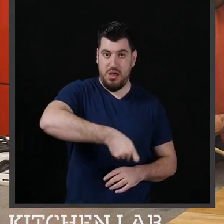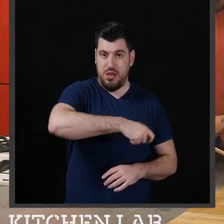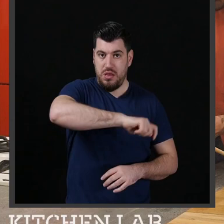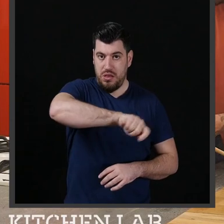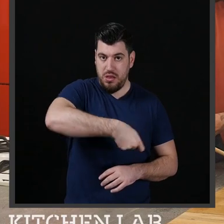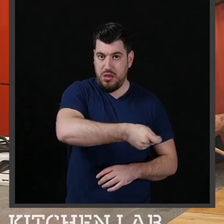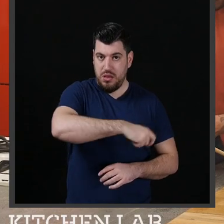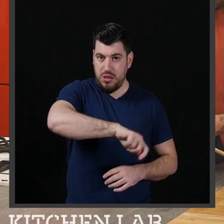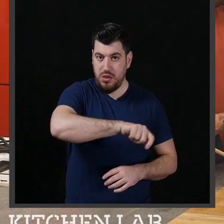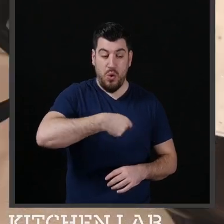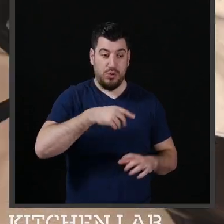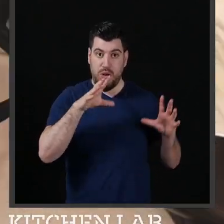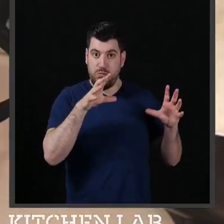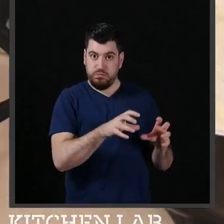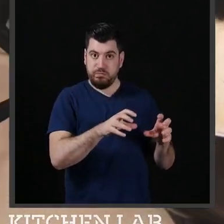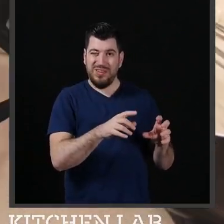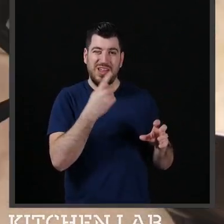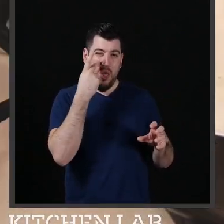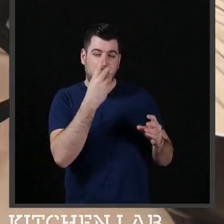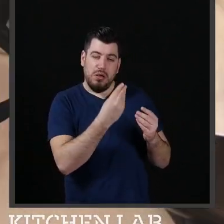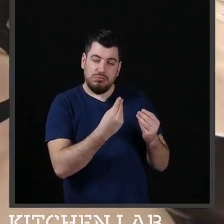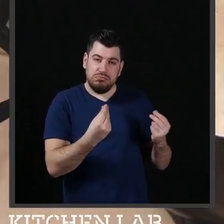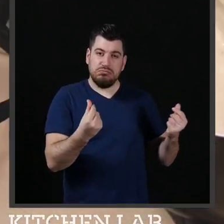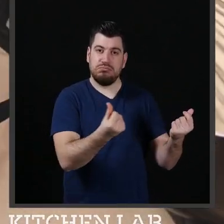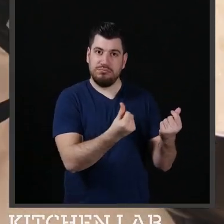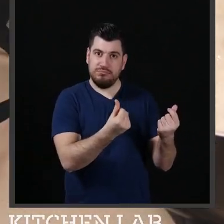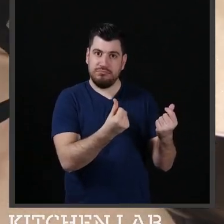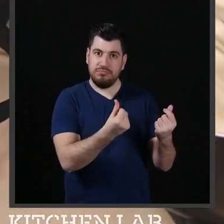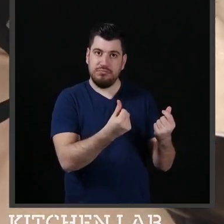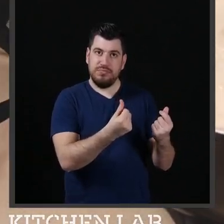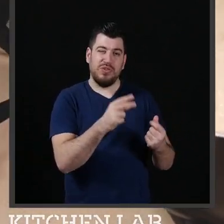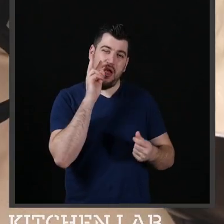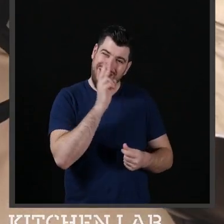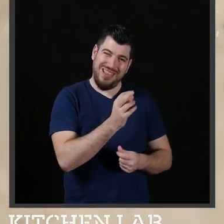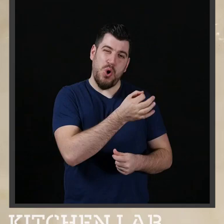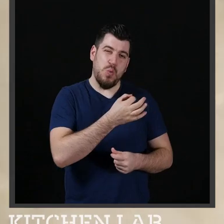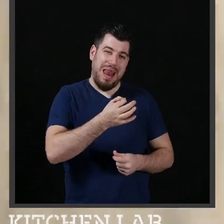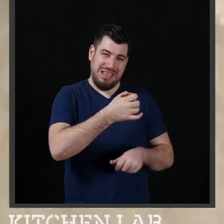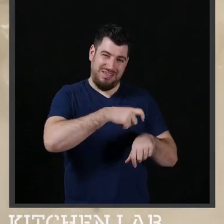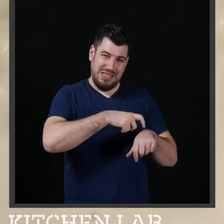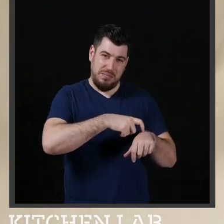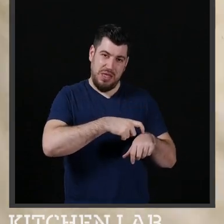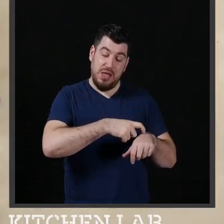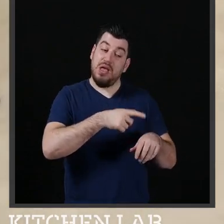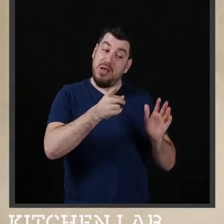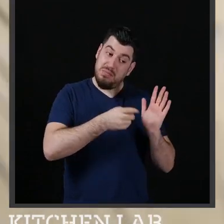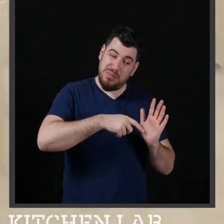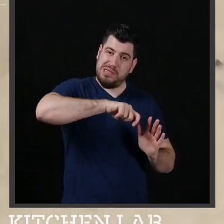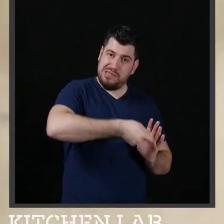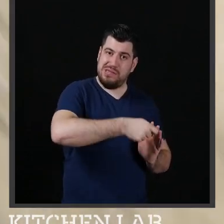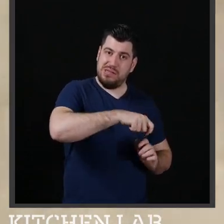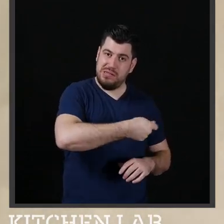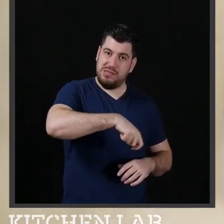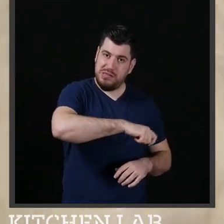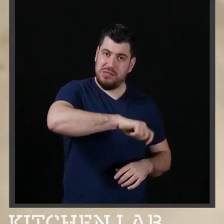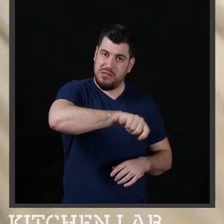και μόλις η μπεσαμέλ μου δέσει και γίνει βελούδινη και ωραία. Τώρα φαίνεται ότι έχει γρουμπαλάκια, βλέπετε? Όσο ανακατεύουμε τόσο θα σπάνε τα